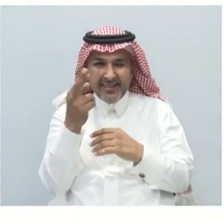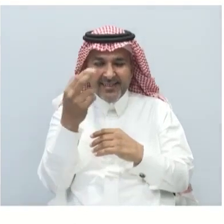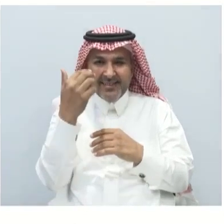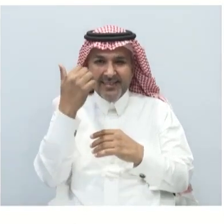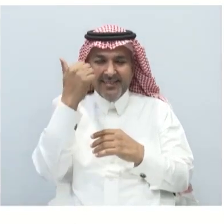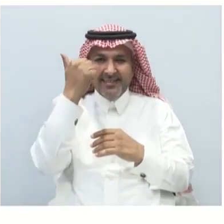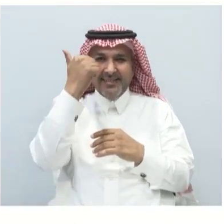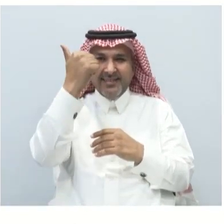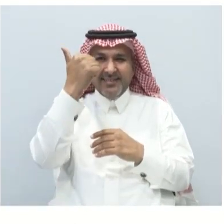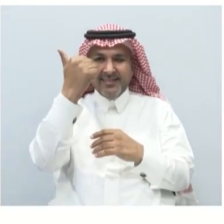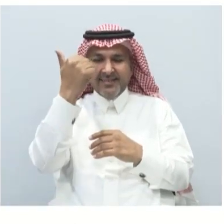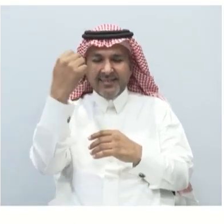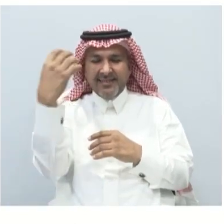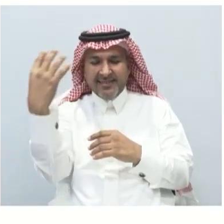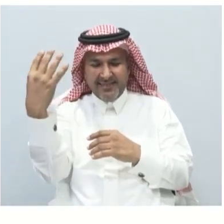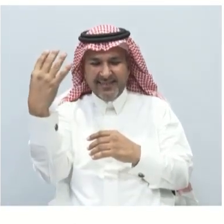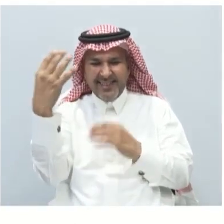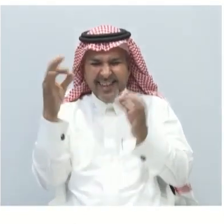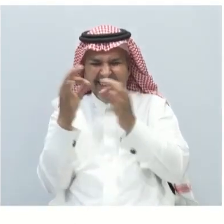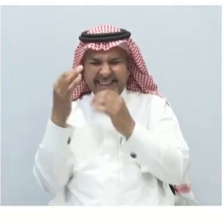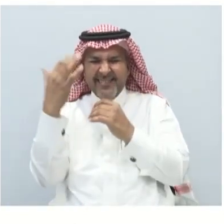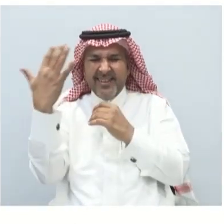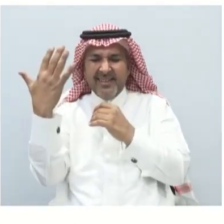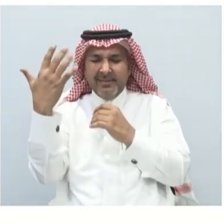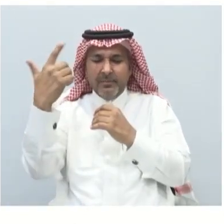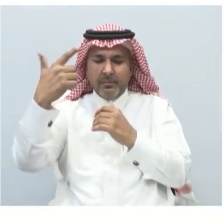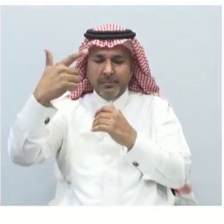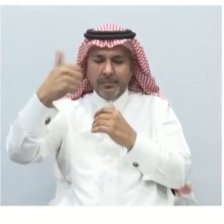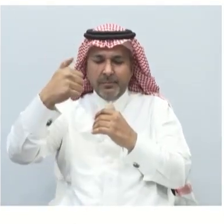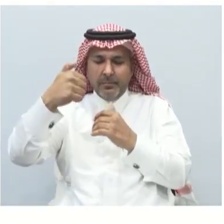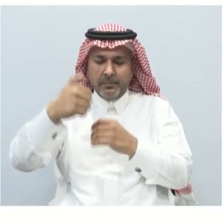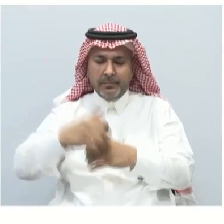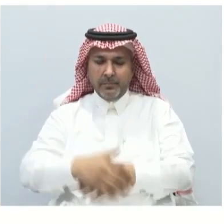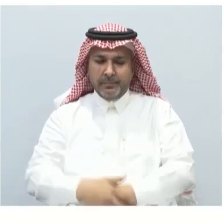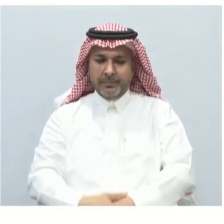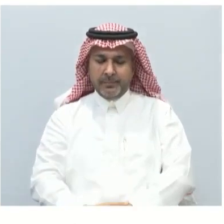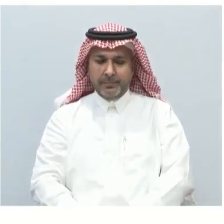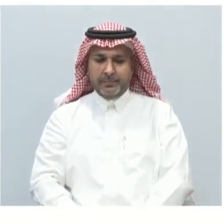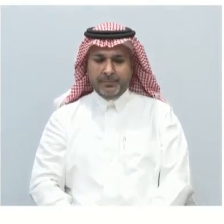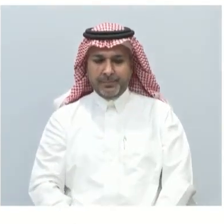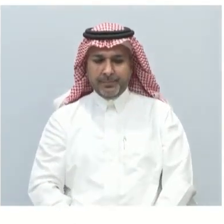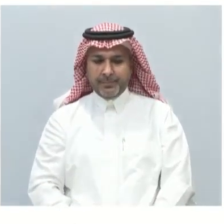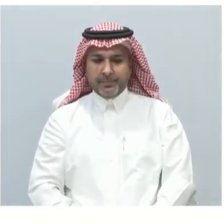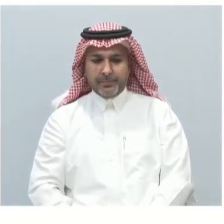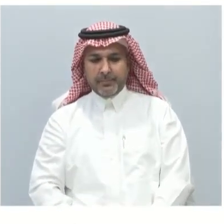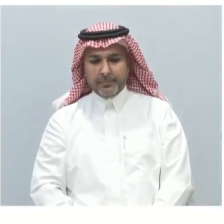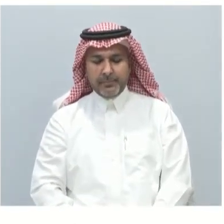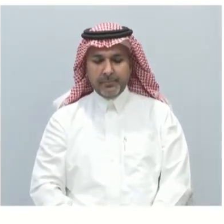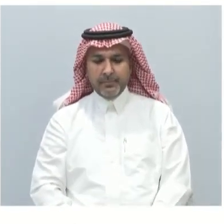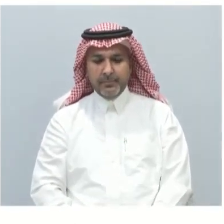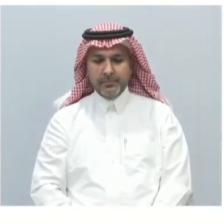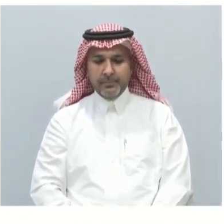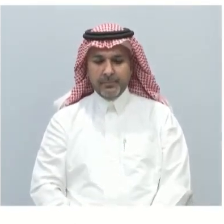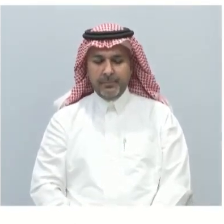65 تقريبا لو قربنا حتصير اثنين فاصله خمسه وستين لانه سبعه اس